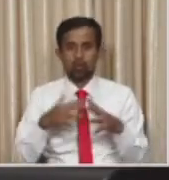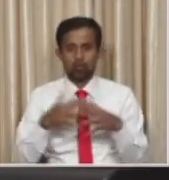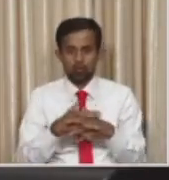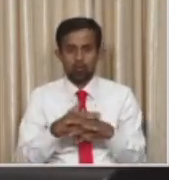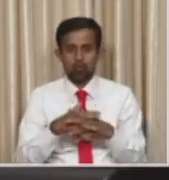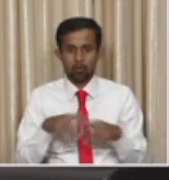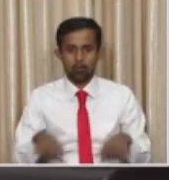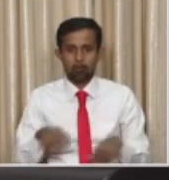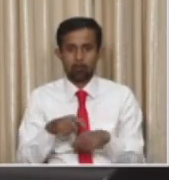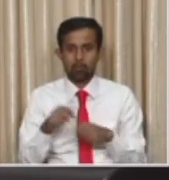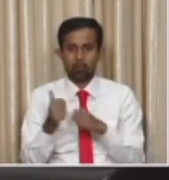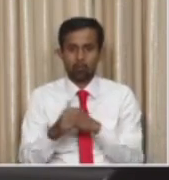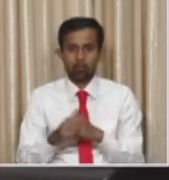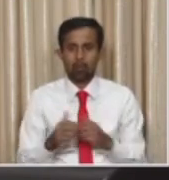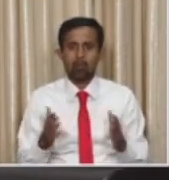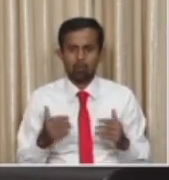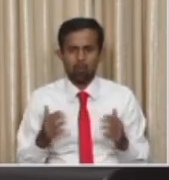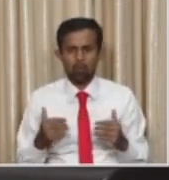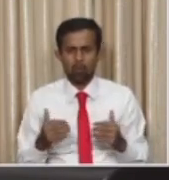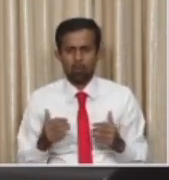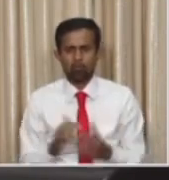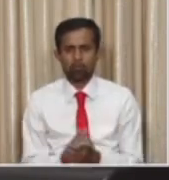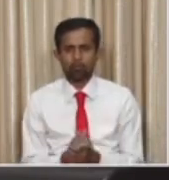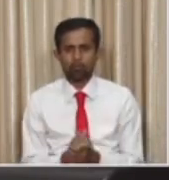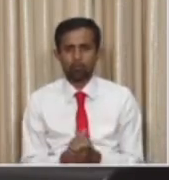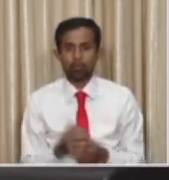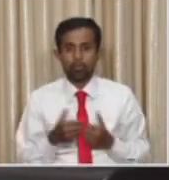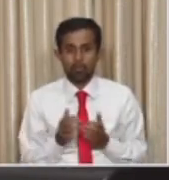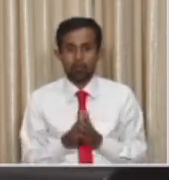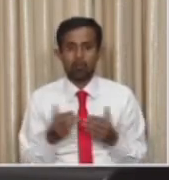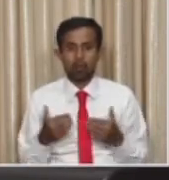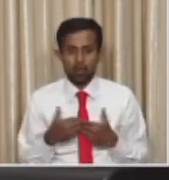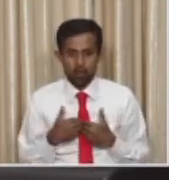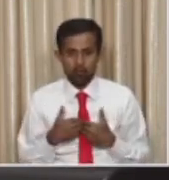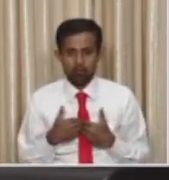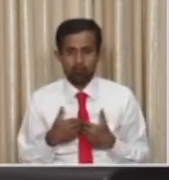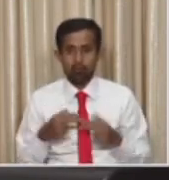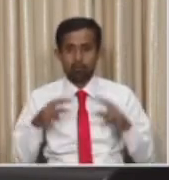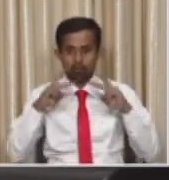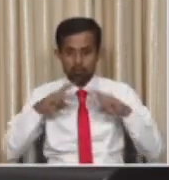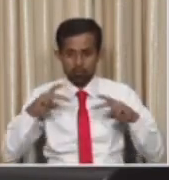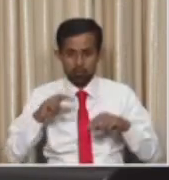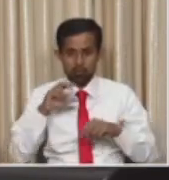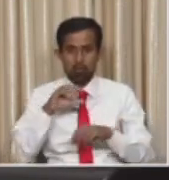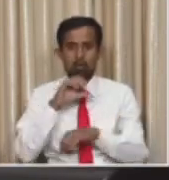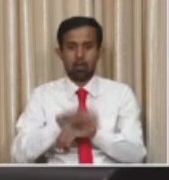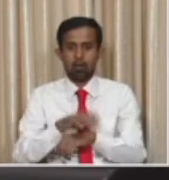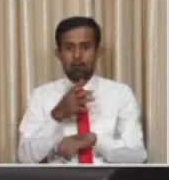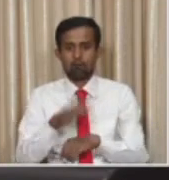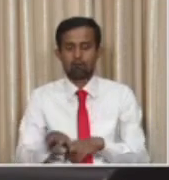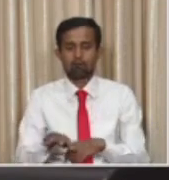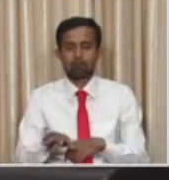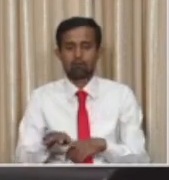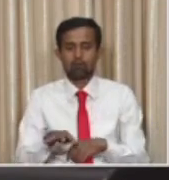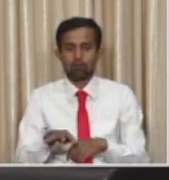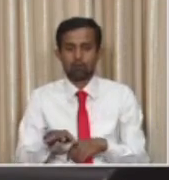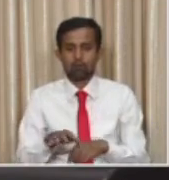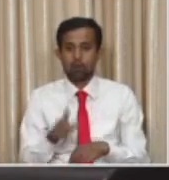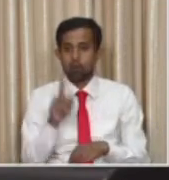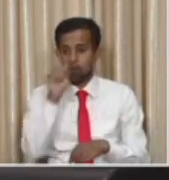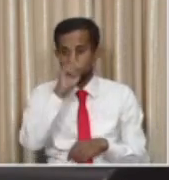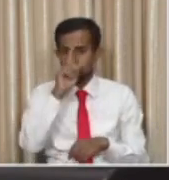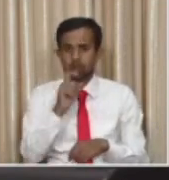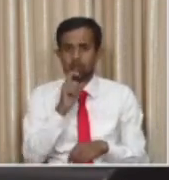වෙනකොට සම්පාදනය කරගෙන යනවා. මොකද අපිත් කරපු සමීක්ෂණ අනුව හෙළිදරව් වෙලා තිබෙනවා. මුල්